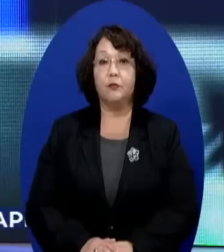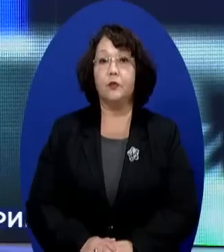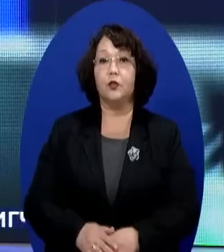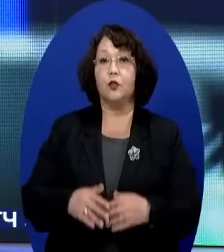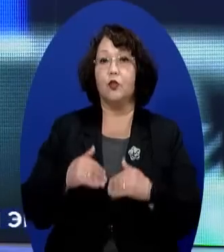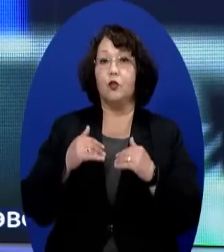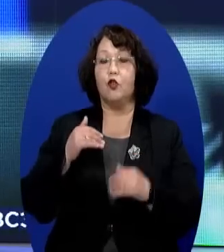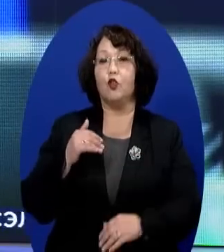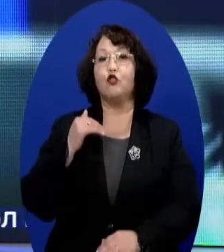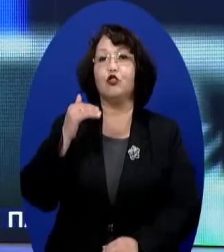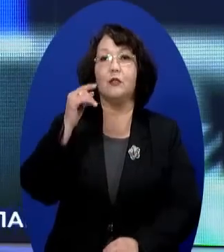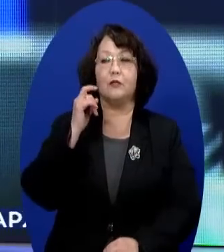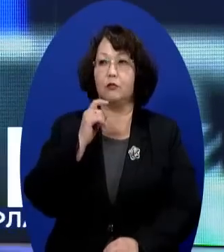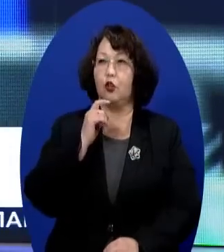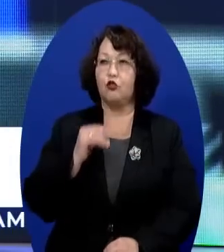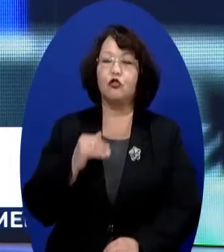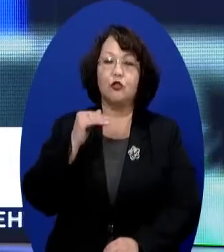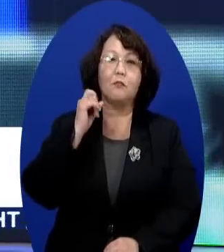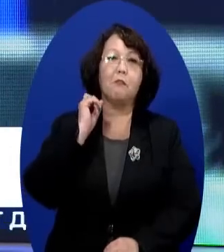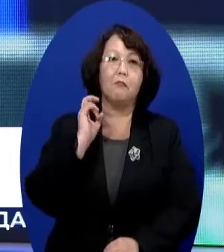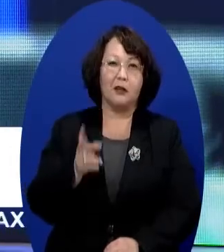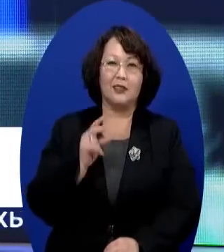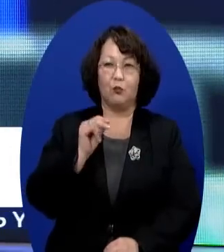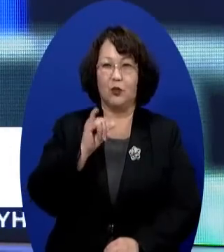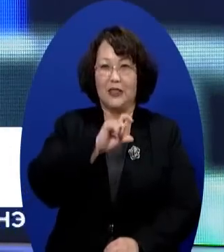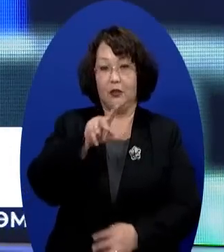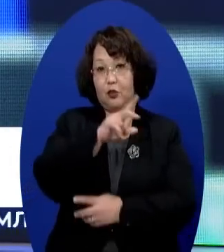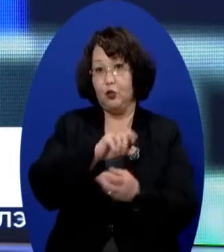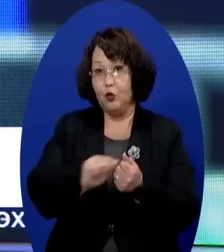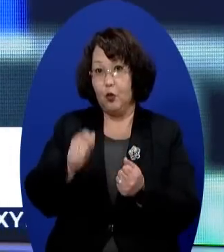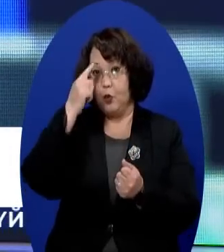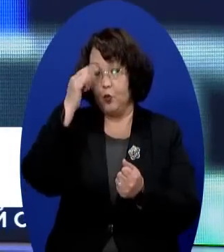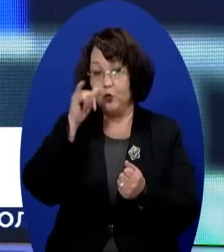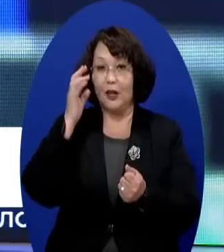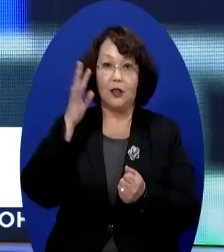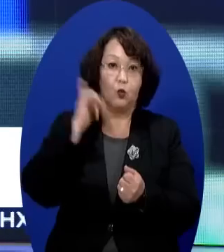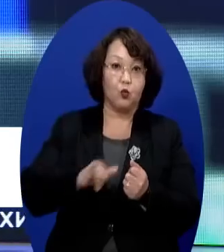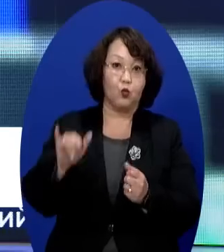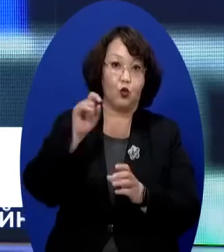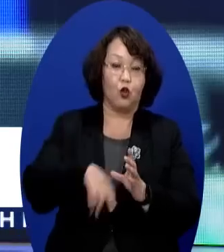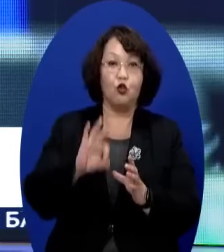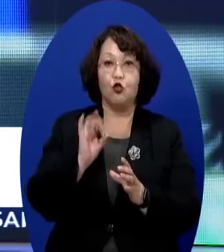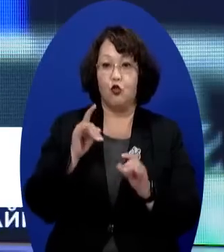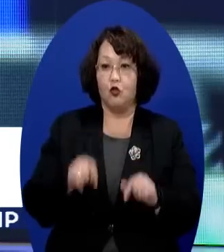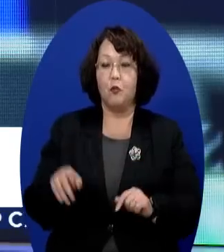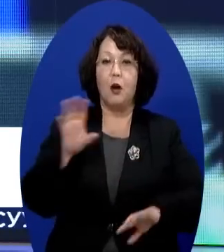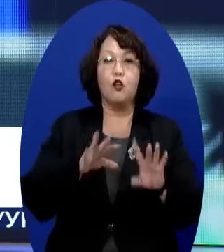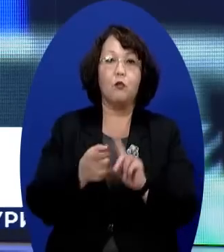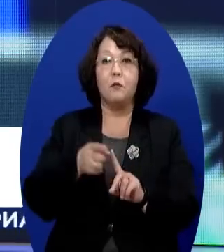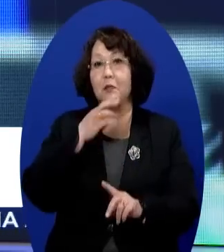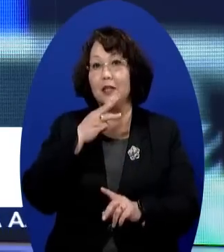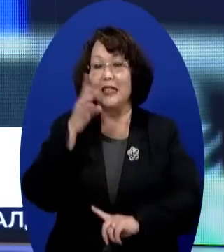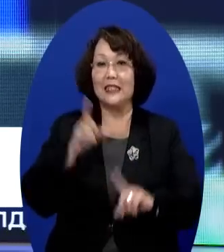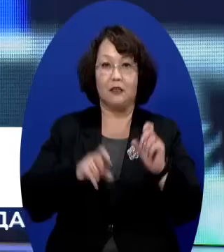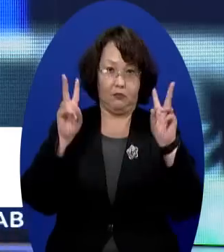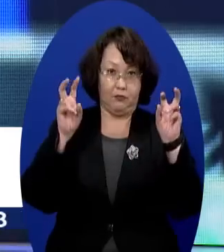Хөгжлийн банкн дээр үүссэн чанаргүй зээлийг эргэн төлүүлэхтэй холбоотой асуудал болон Монгол Улсын дотоод гадаад үрийн өнөөгийн нөхцөл байдлын тухай мэдээллийг бид эзэн засгийн